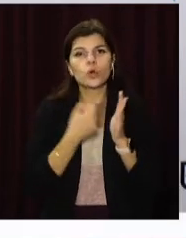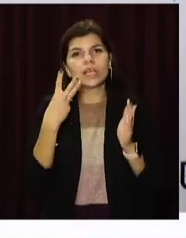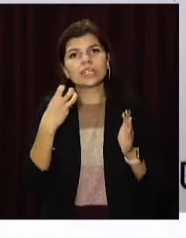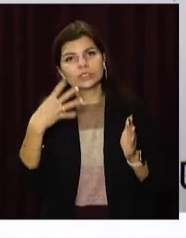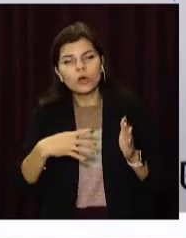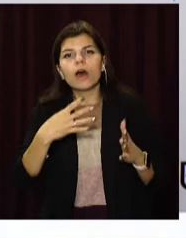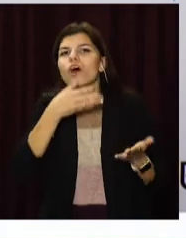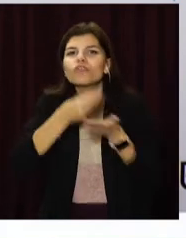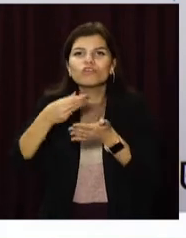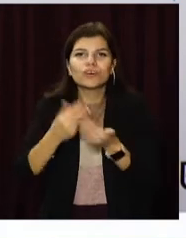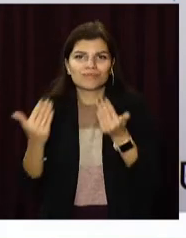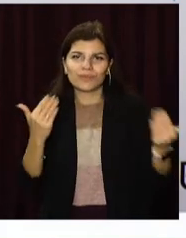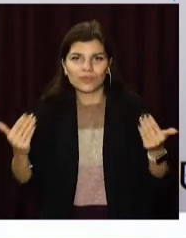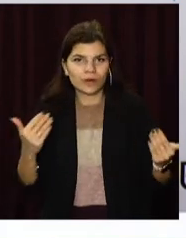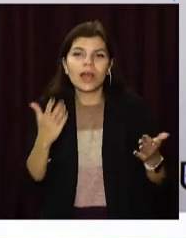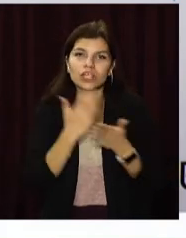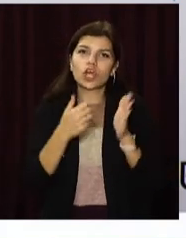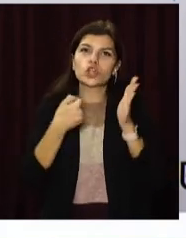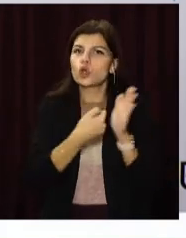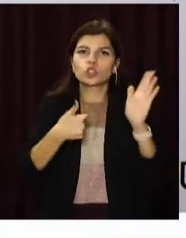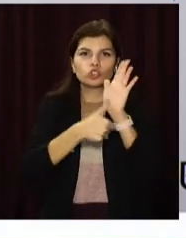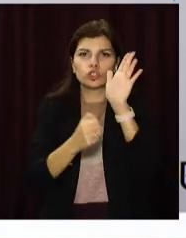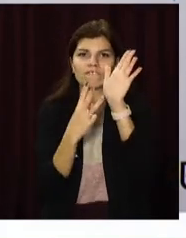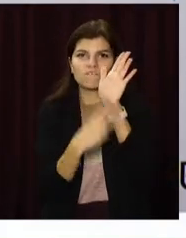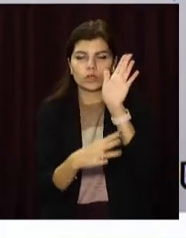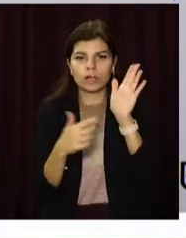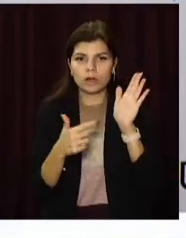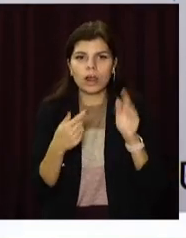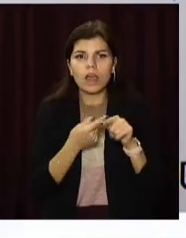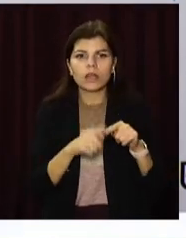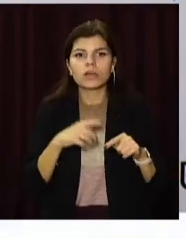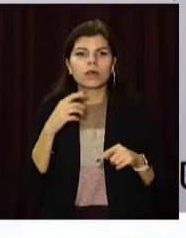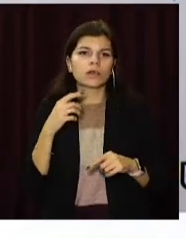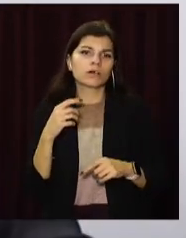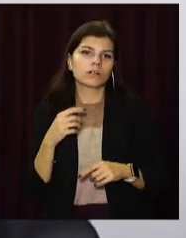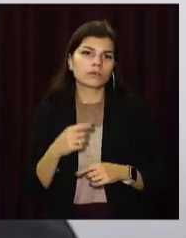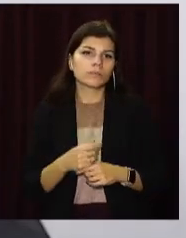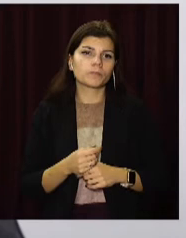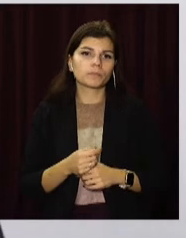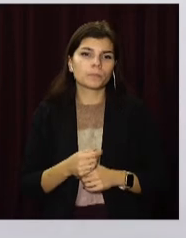340, тобто, і є до 680, тобто це вже коли суд назначає ці штрафи.